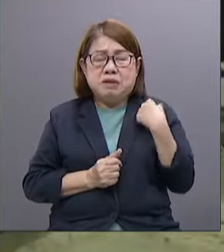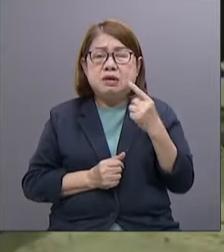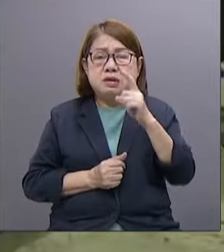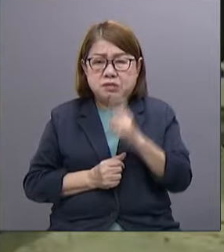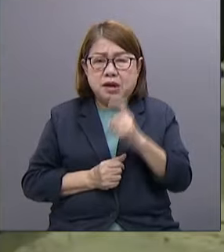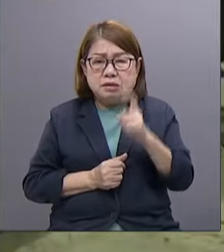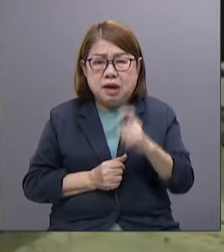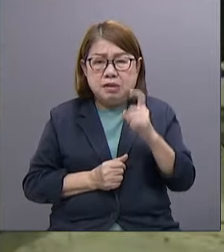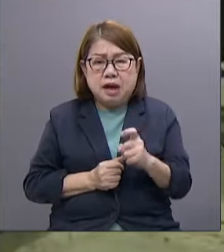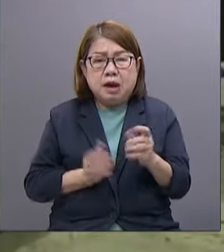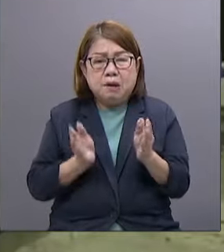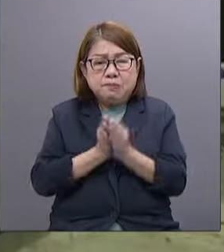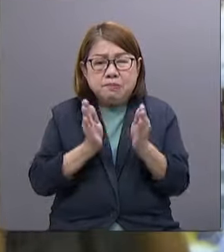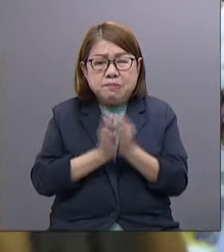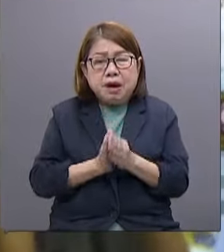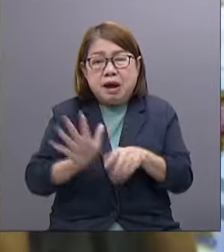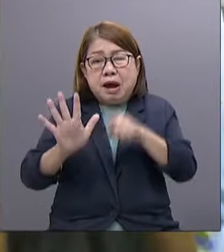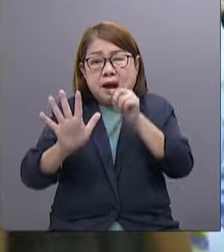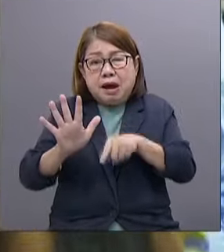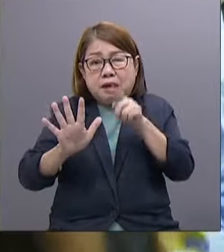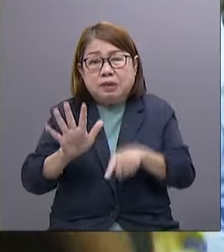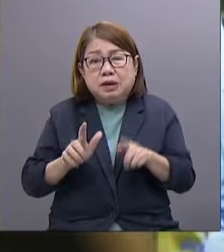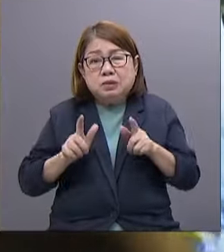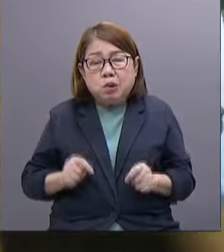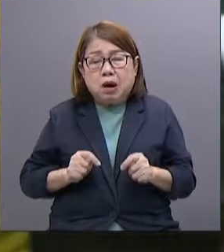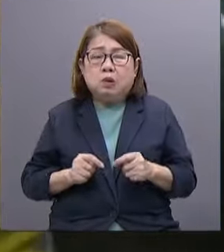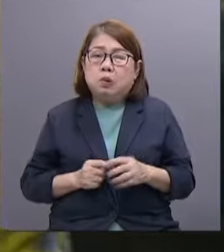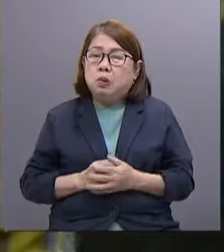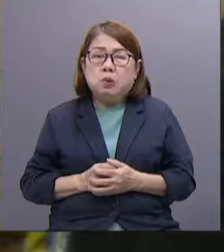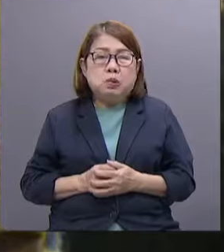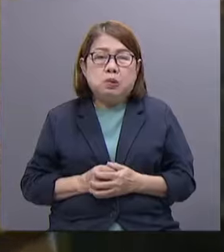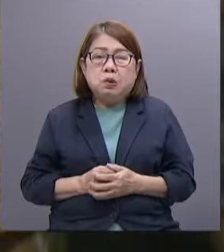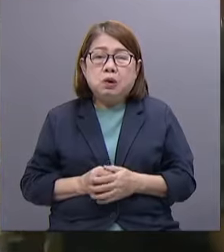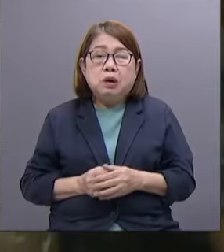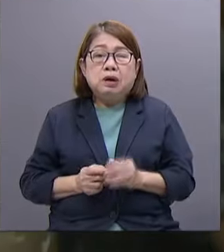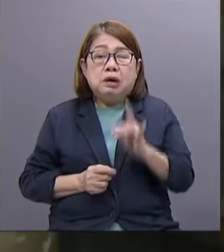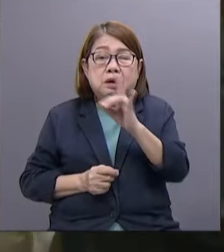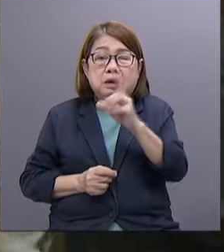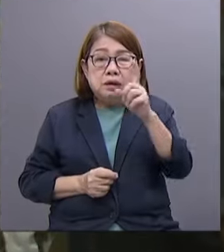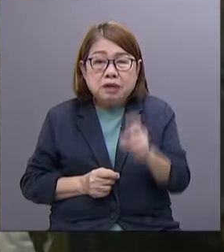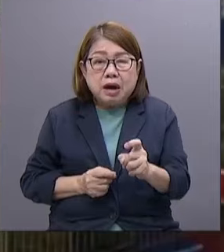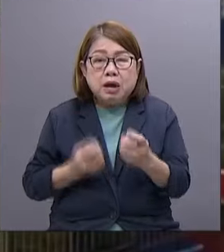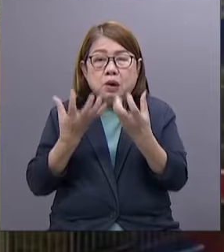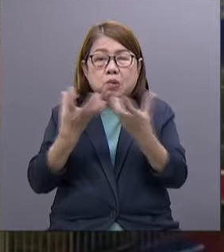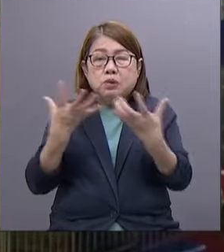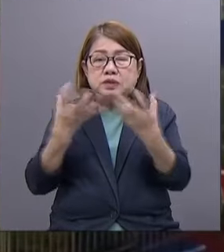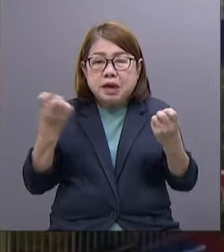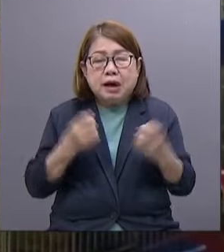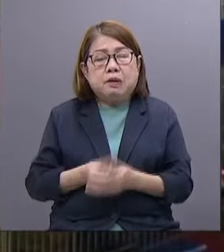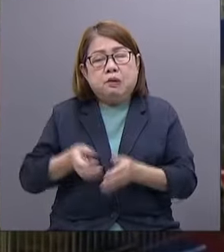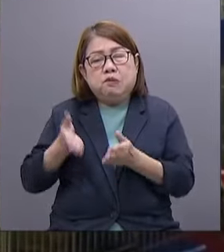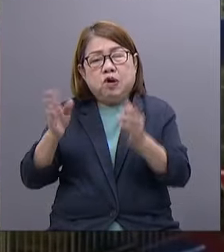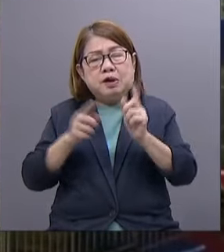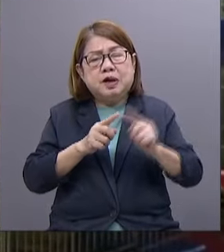5,000ตัวด้วยกันและสร้างความเสียหายทั้งชีวิตและทรัพย์สินค่ะงานนี้นะคะหลายภาคส่วนออกมาแสดงความคิด